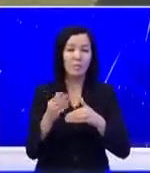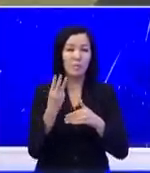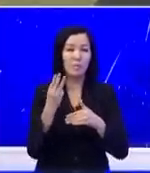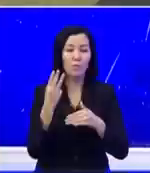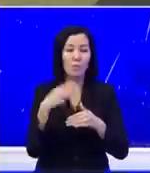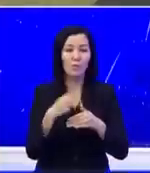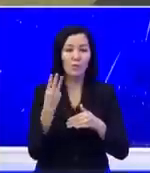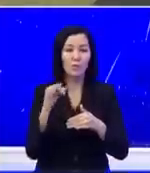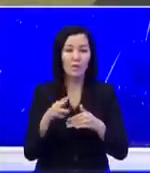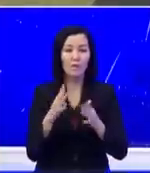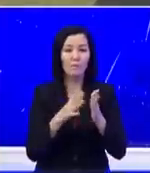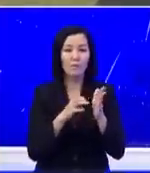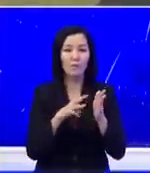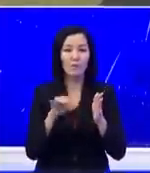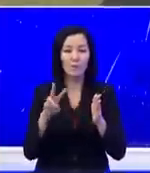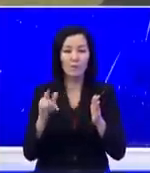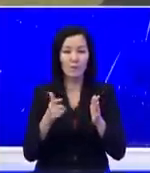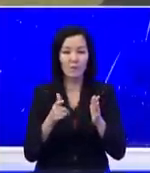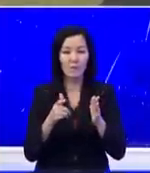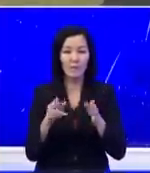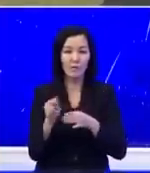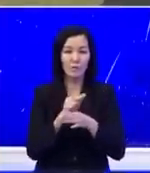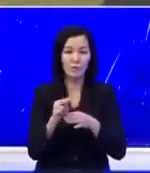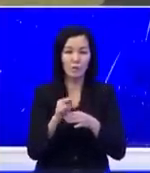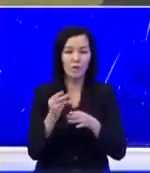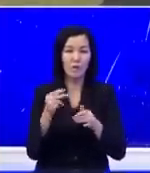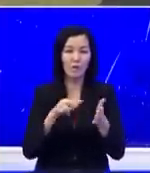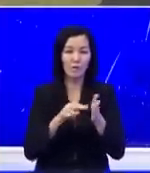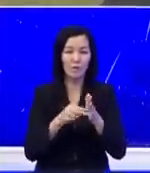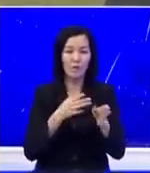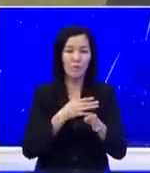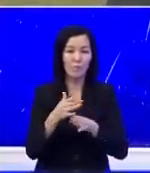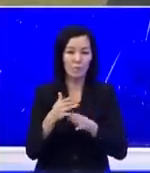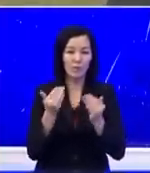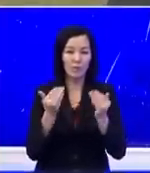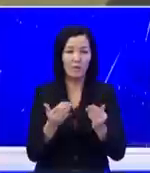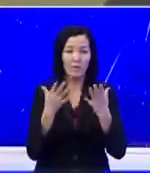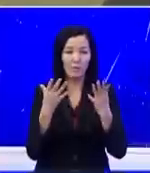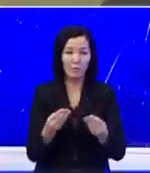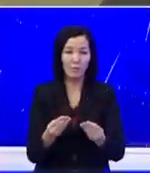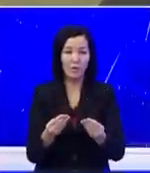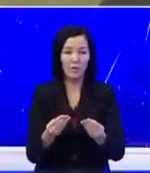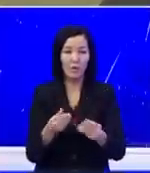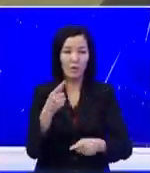жер, 800 миллион теңге бюджеттен ақшасы қаралған. Қазіргі таңда жаңағы